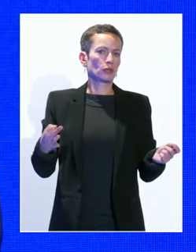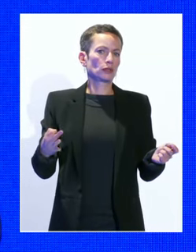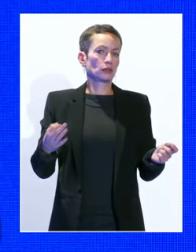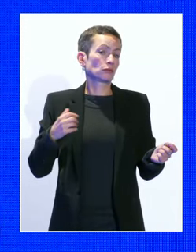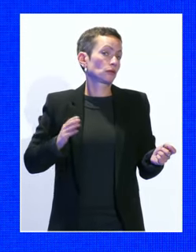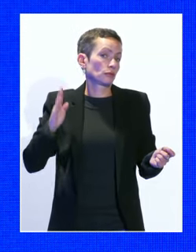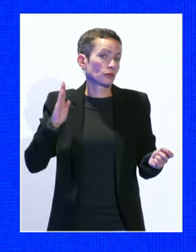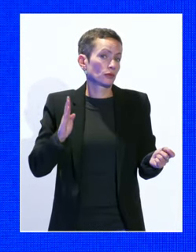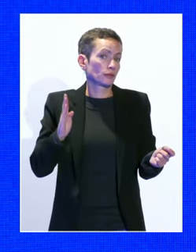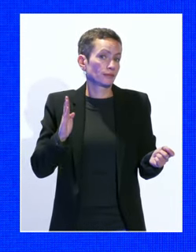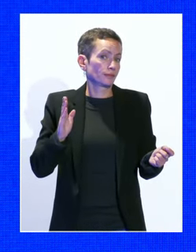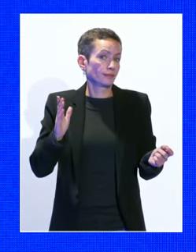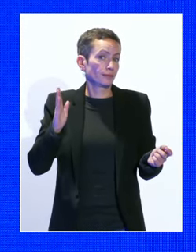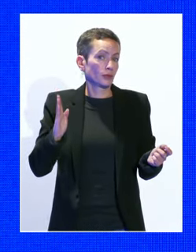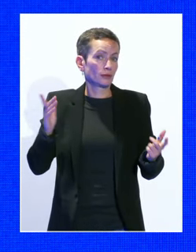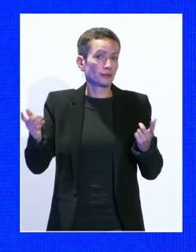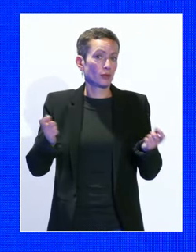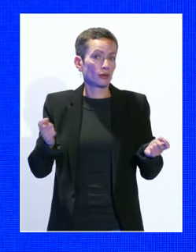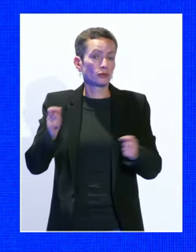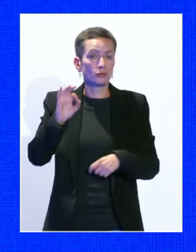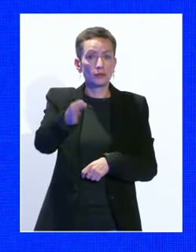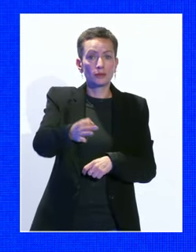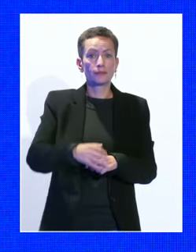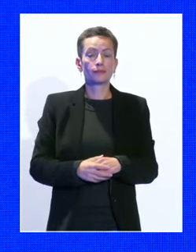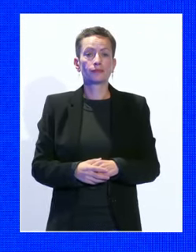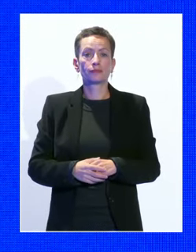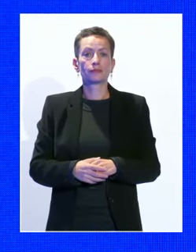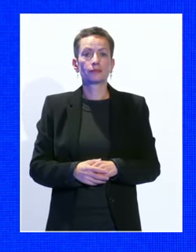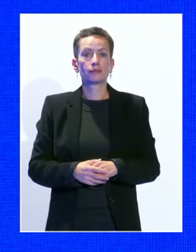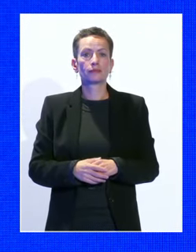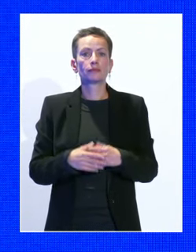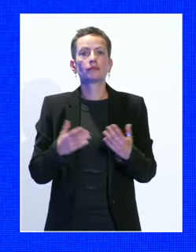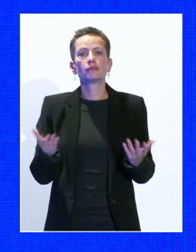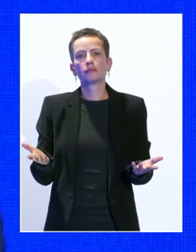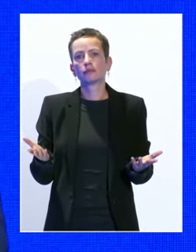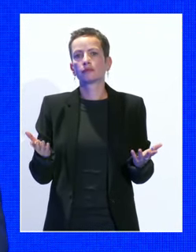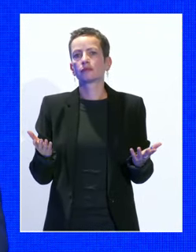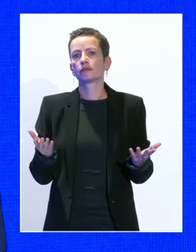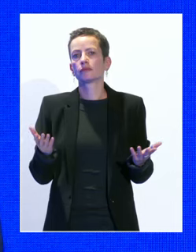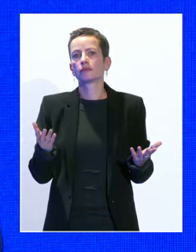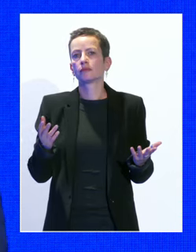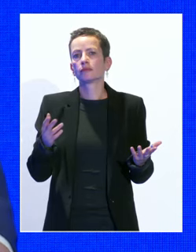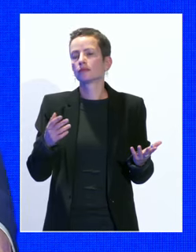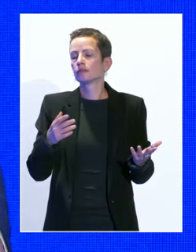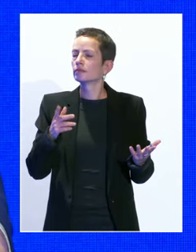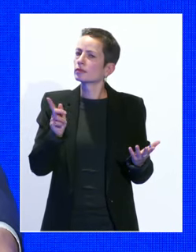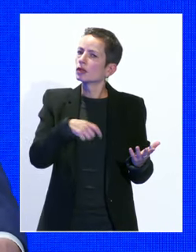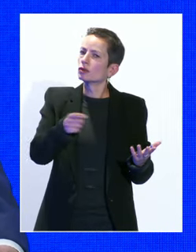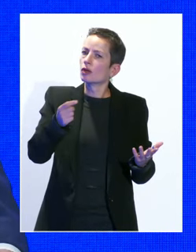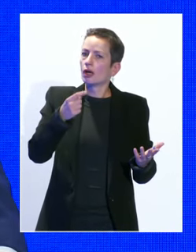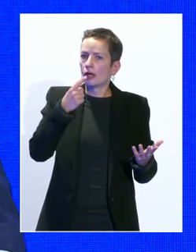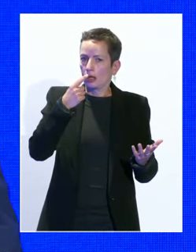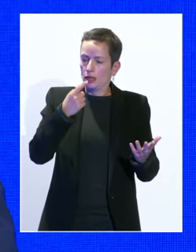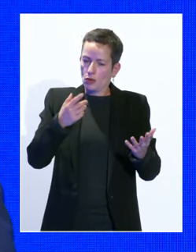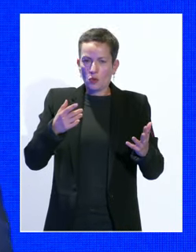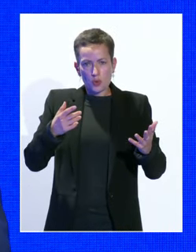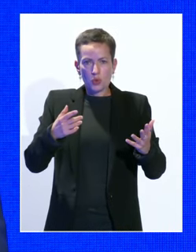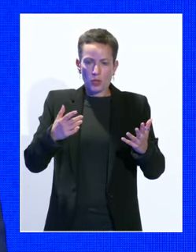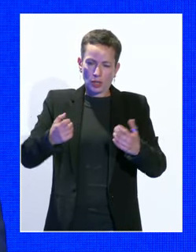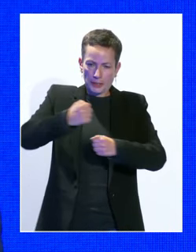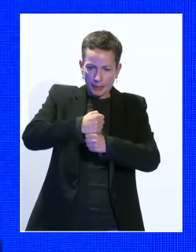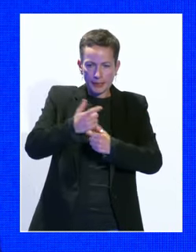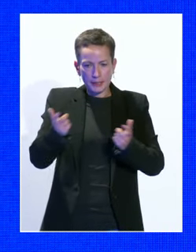est nécessaire, cette régulation. Et c'est très difficile, je n'en doute pas, à mettre au point,